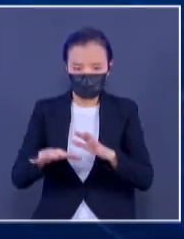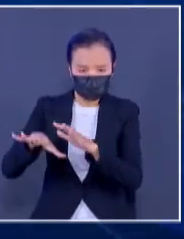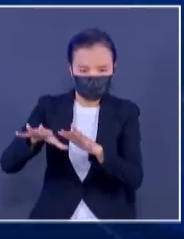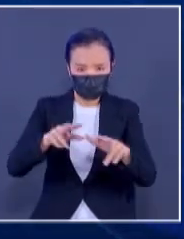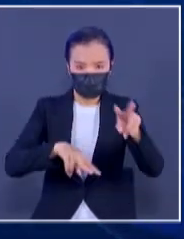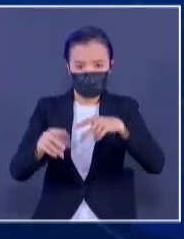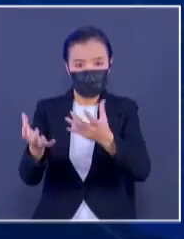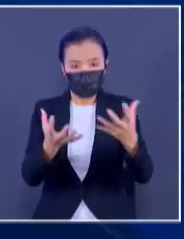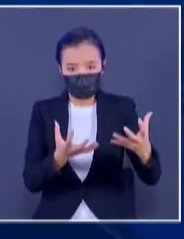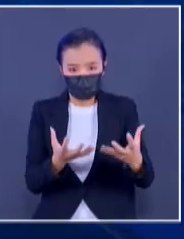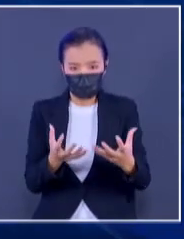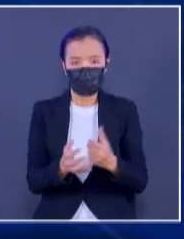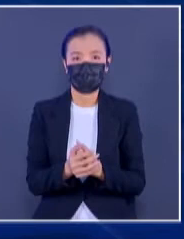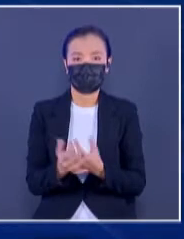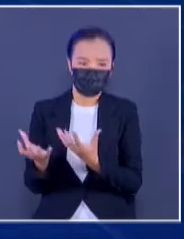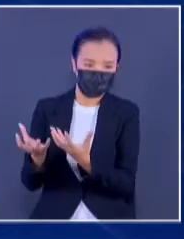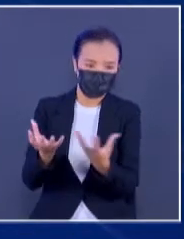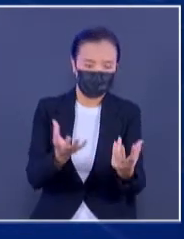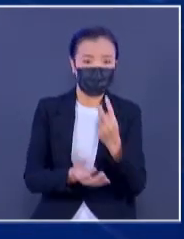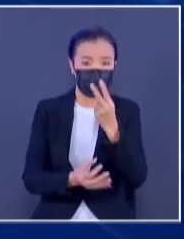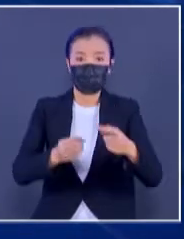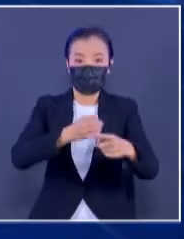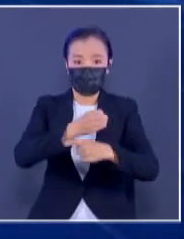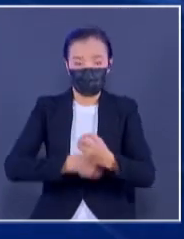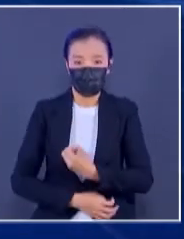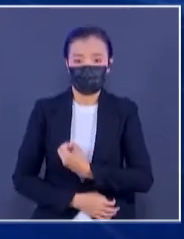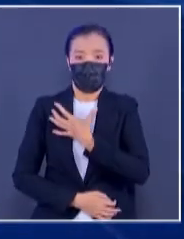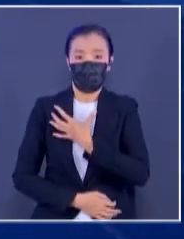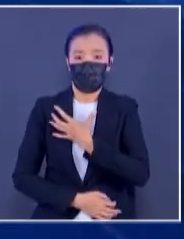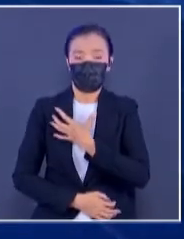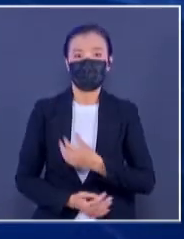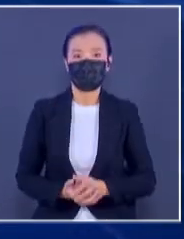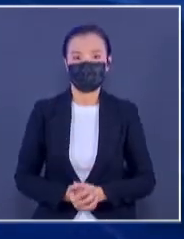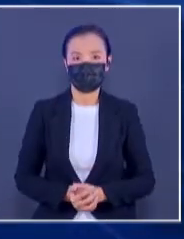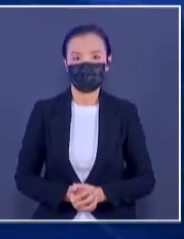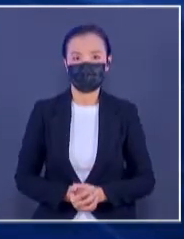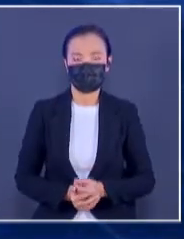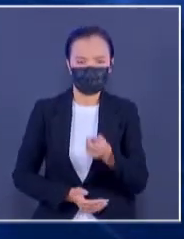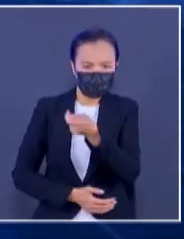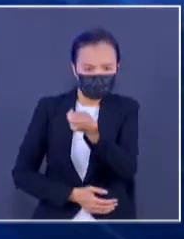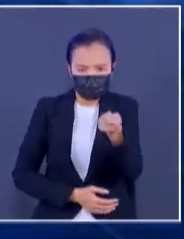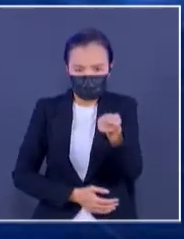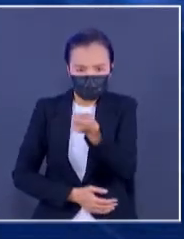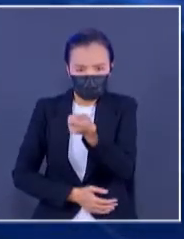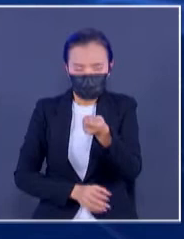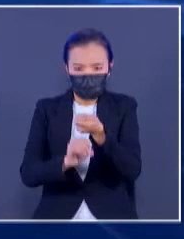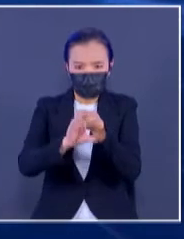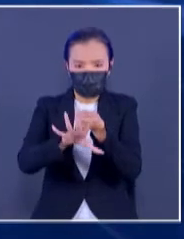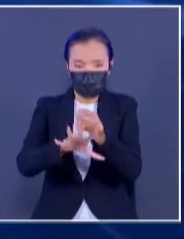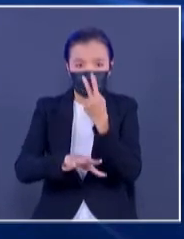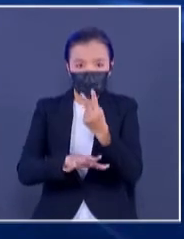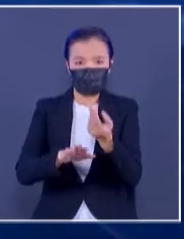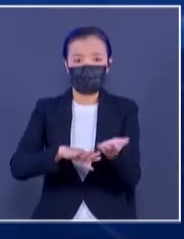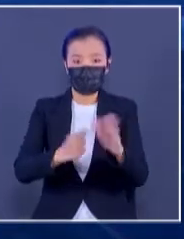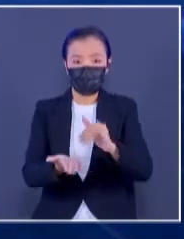ามหาข้าวของทรัพย์สินกันที่เสียหายปรากฏว่าไปกลางทุ่งนาก็ต้องตกใจแทบช็อกเพราะว่าส่องไปส่องมาส่องไปเจอโรงเย็น